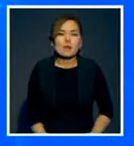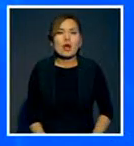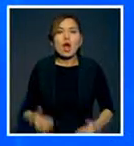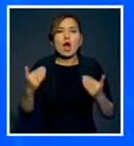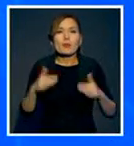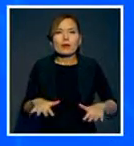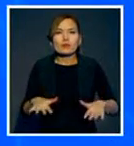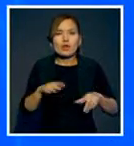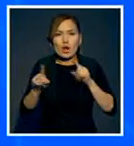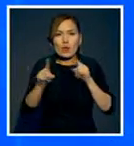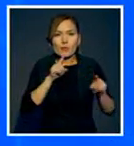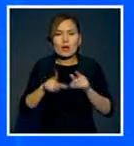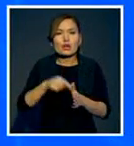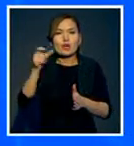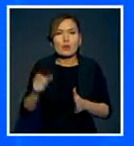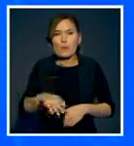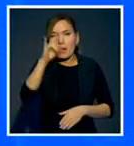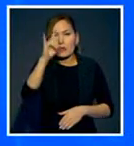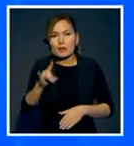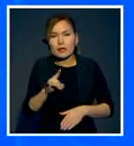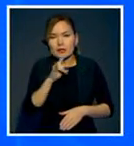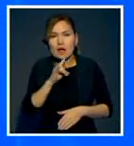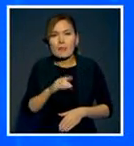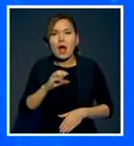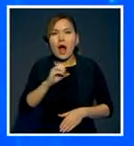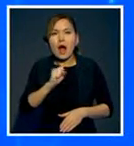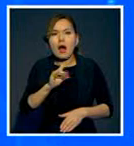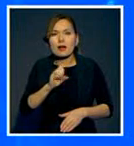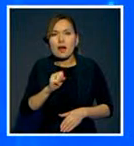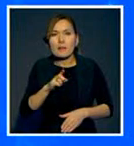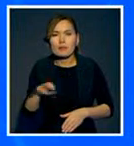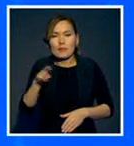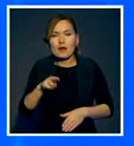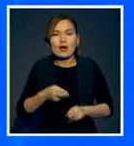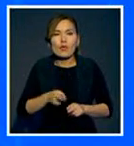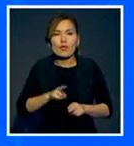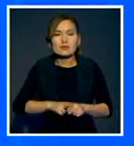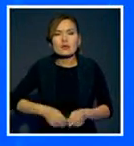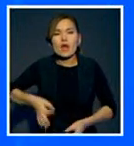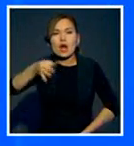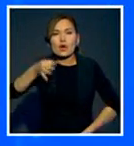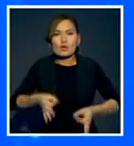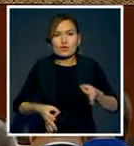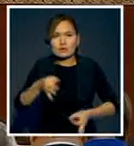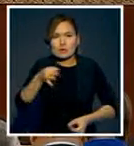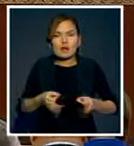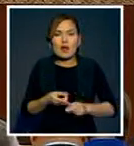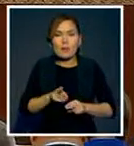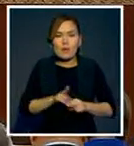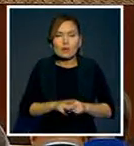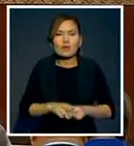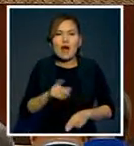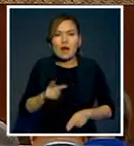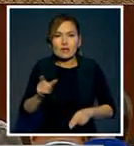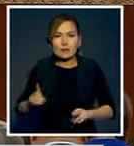Бүгін Сенаттың жалпы отырысында депутаттар Қазақстан мен Сауд Арабиясы корольдігі арасындағы сотталған адамдарды беру туралы келісімді бекітті.